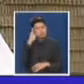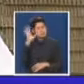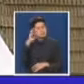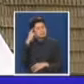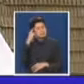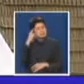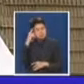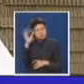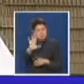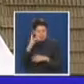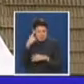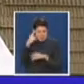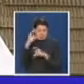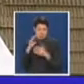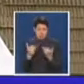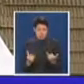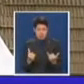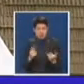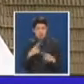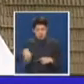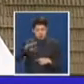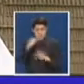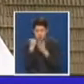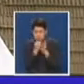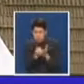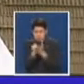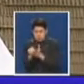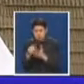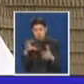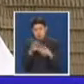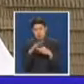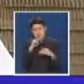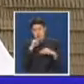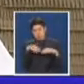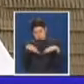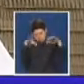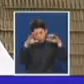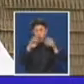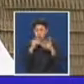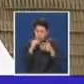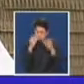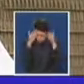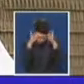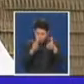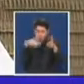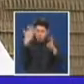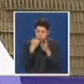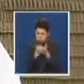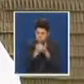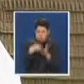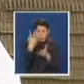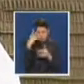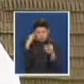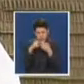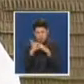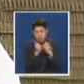ะครับผมคิดว่าขณะนี้เนี่ยเราต้องมาช่วยกันในเรื่องของสถานการณ์ภัยพิบัตินะครับแล้วก็การฟื้นฟูซึ่งจะมีผล